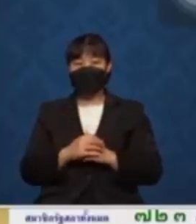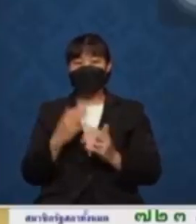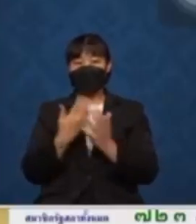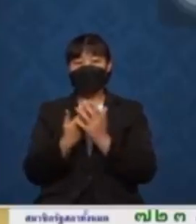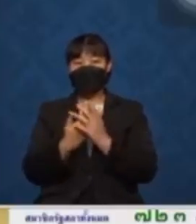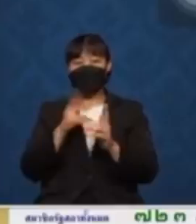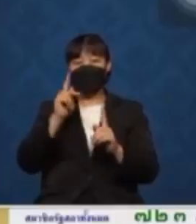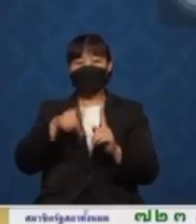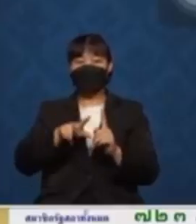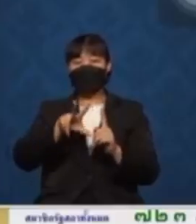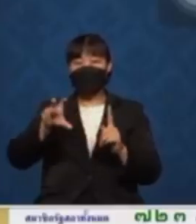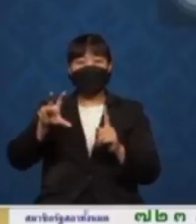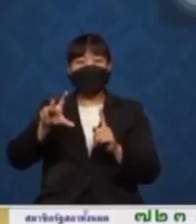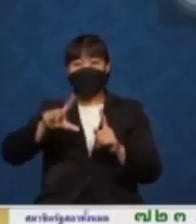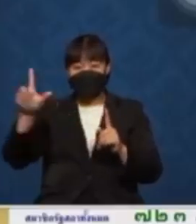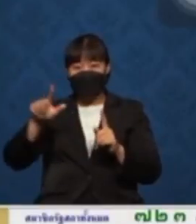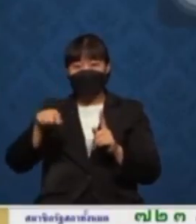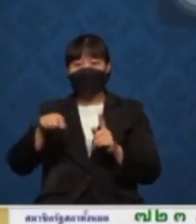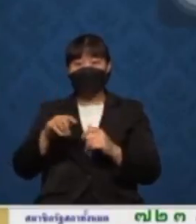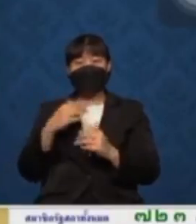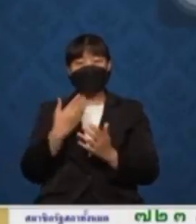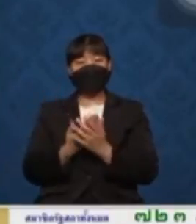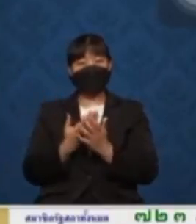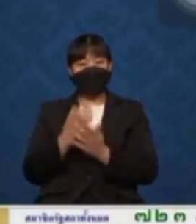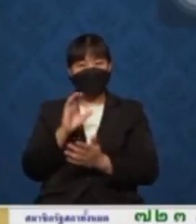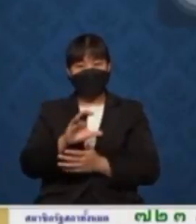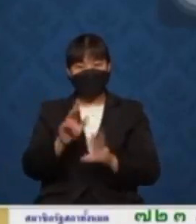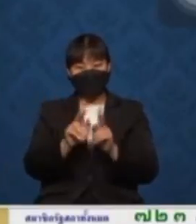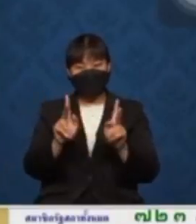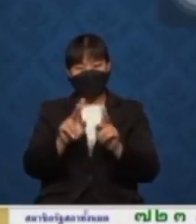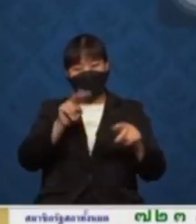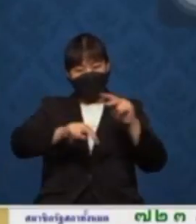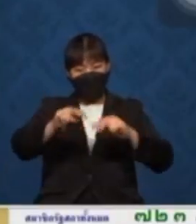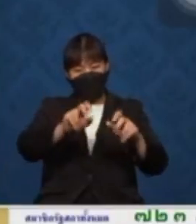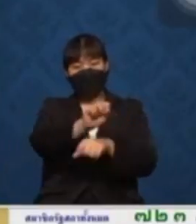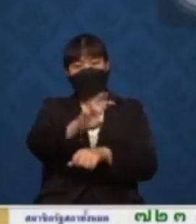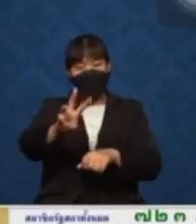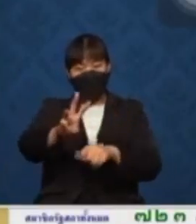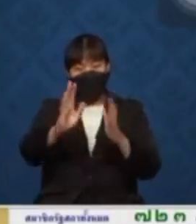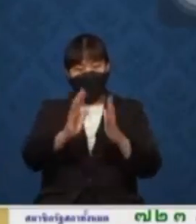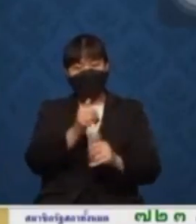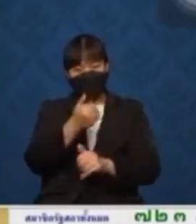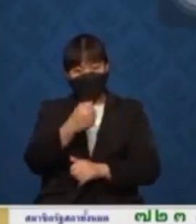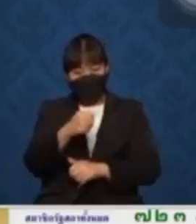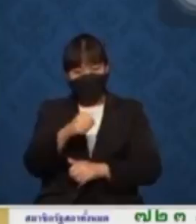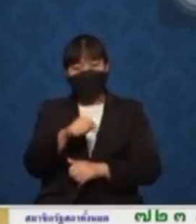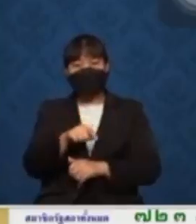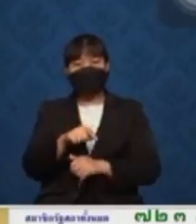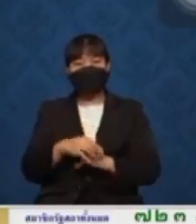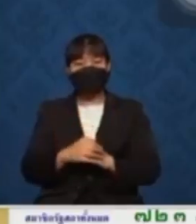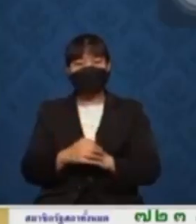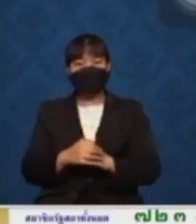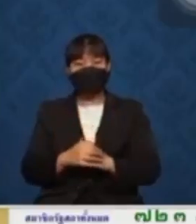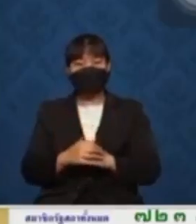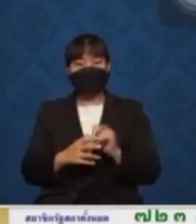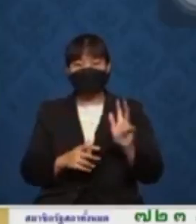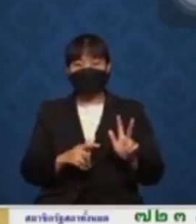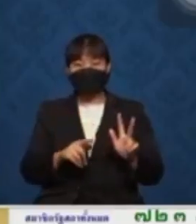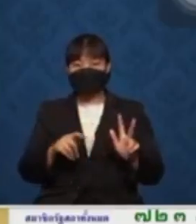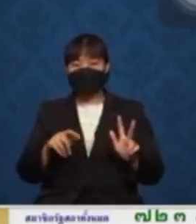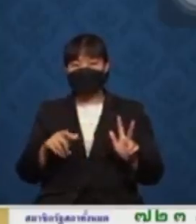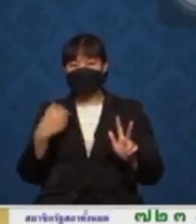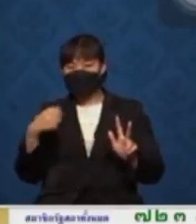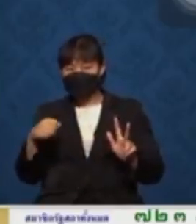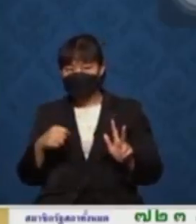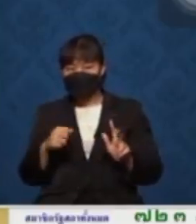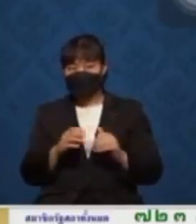1,300 ล้านบาทครับถ้าเราไปดูรายชื่อของคณะกรรมการสรรหาสว10คนนะครับเราจะค้นพบครับว่า3ใน10นั้นแต่งตั้ง